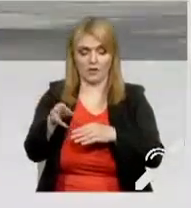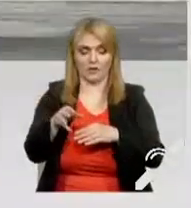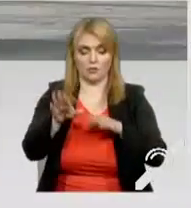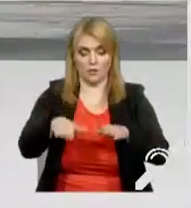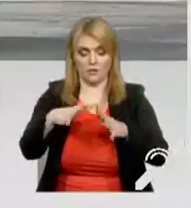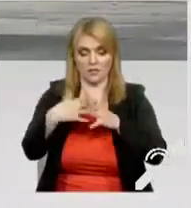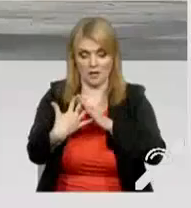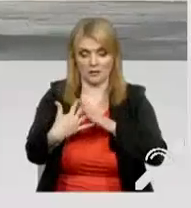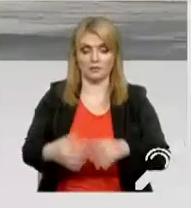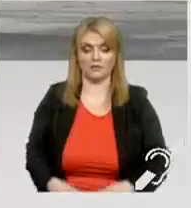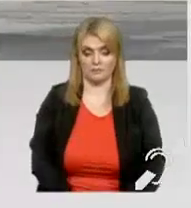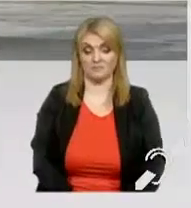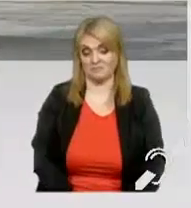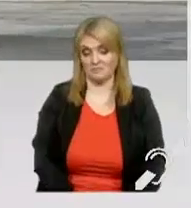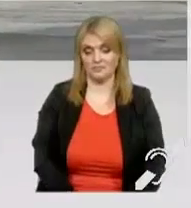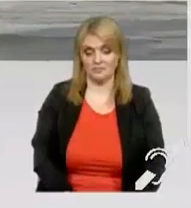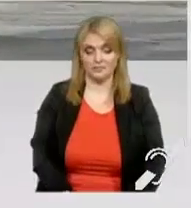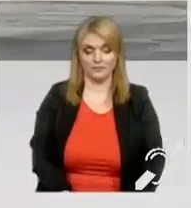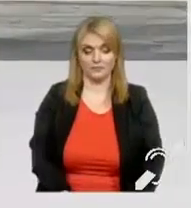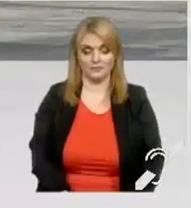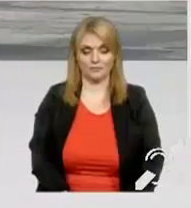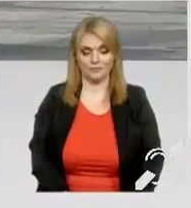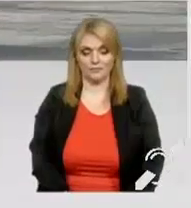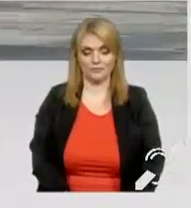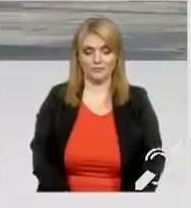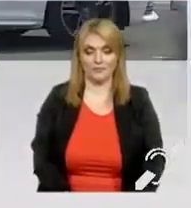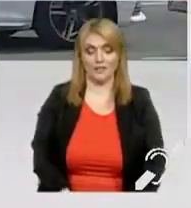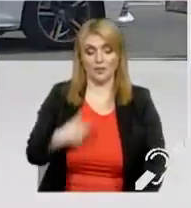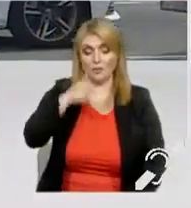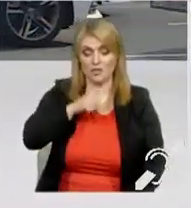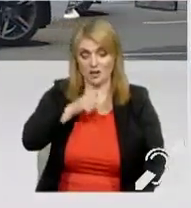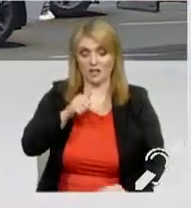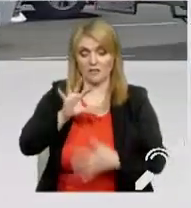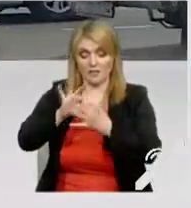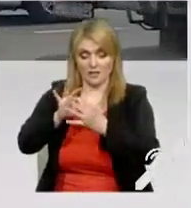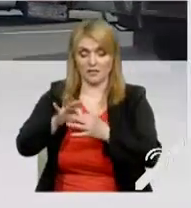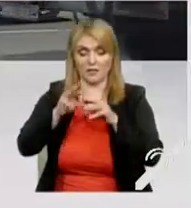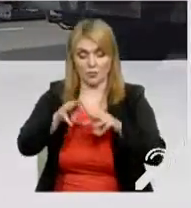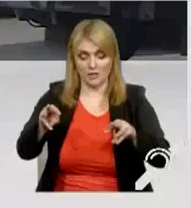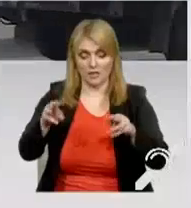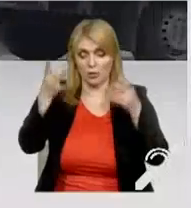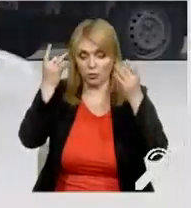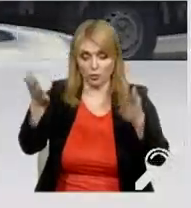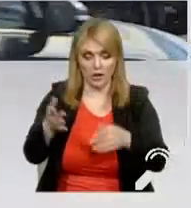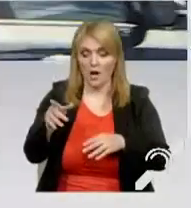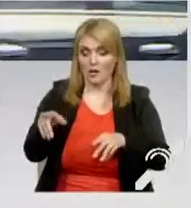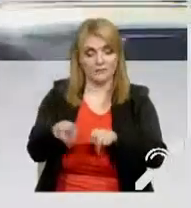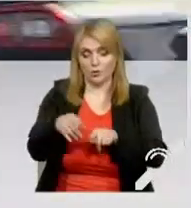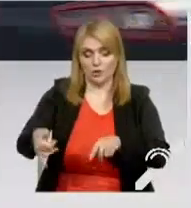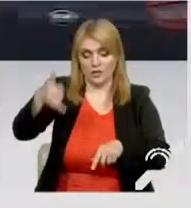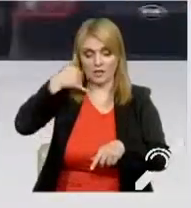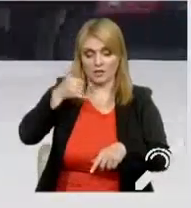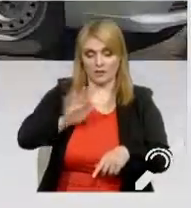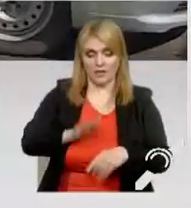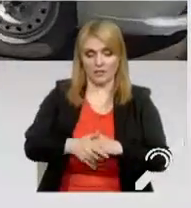al Inspectoratului General al Poliției, Deana Fetco, nu ne-a răspuns la telefon pentru un comentariu. Potrivit autorităților municipale, astăzi au